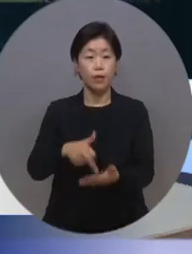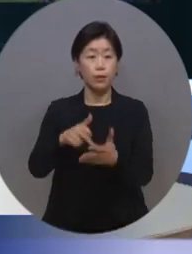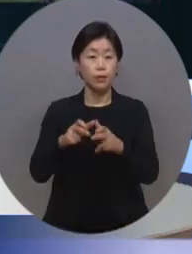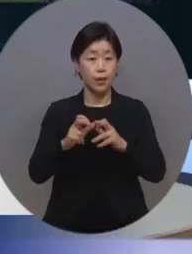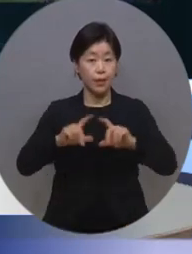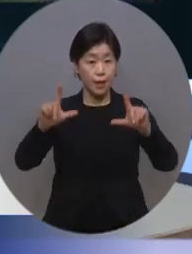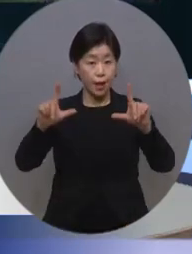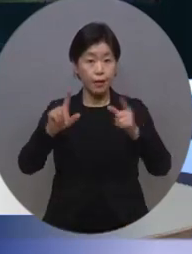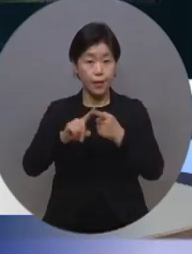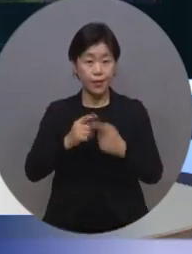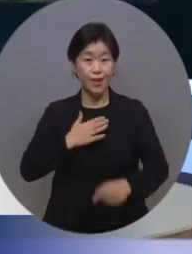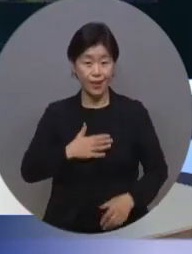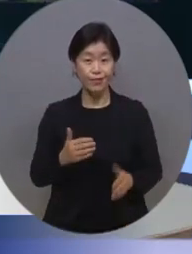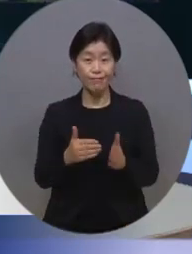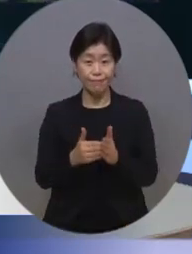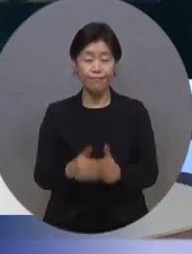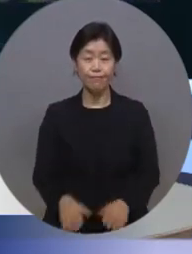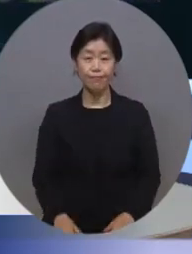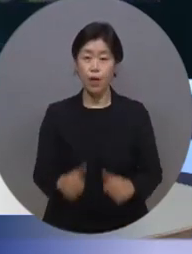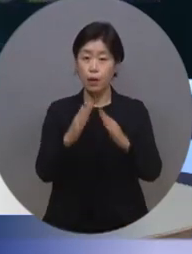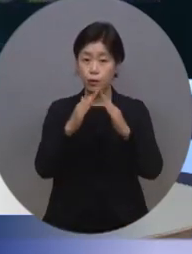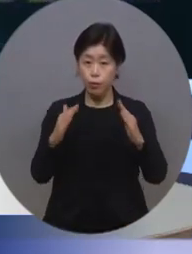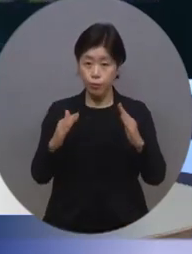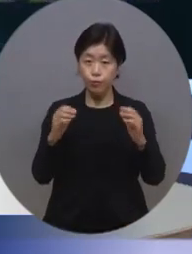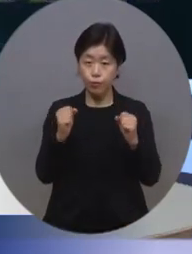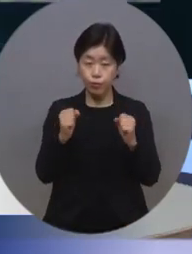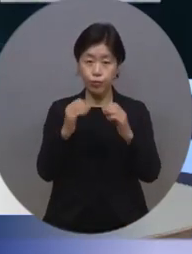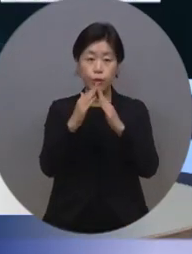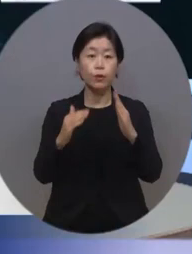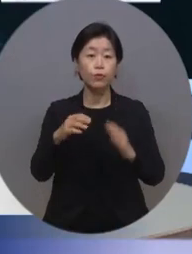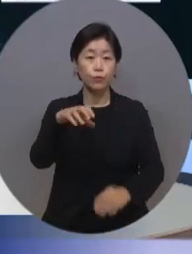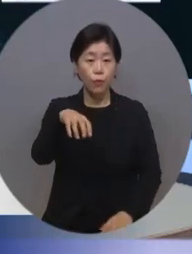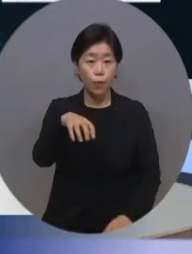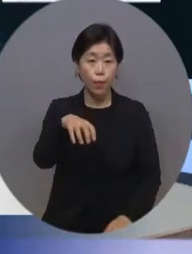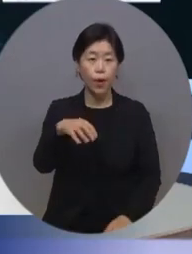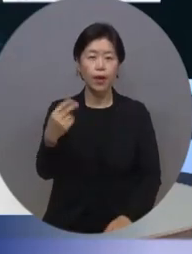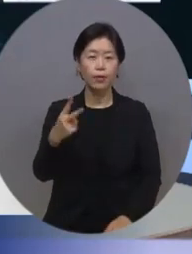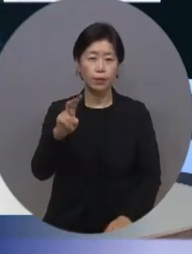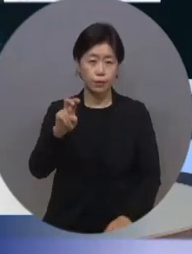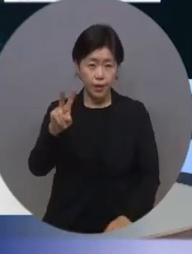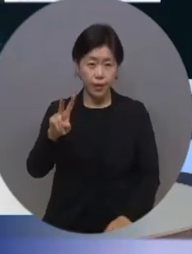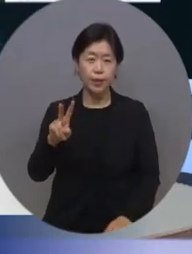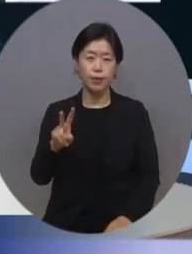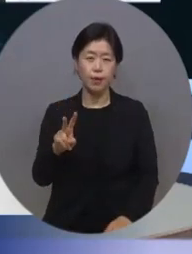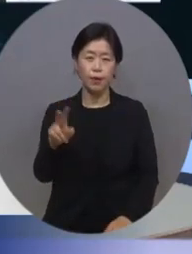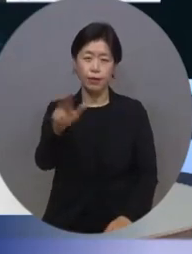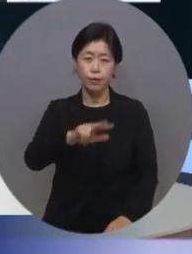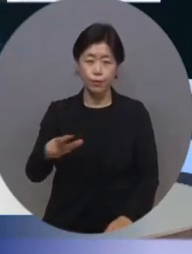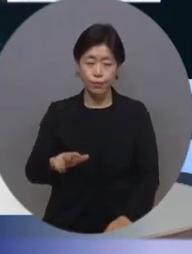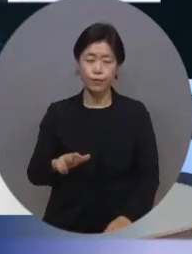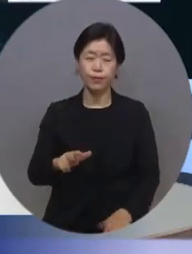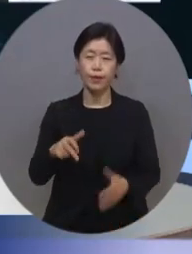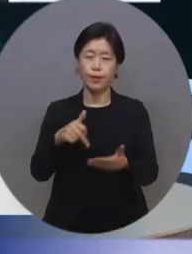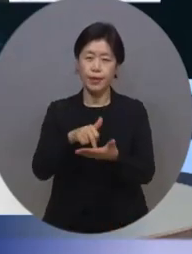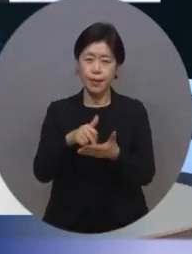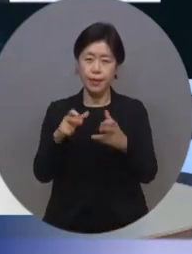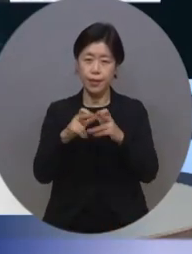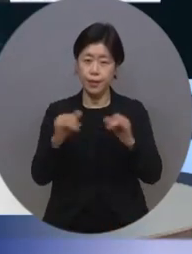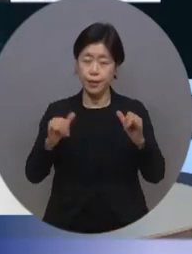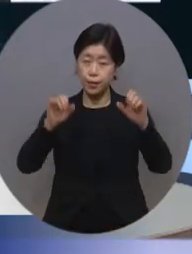지체장애인의 날에 대해 알아봤는데요. 전북 전주에서는 2022 전국 지체장애인 체육대회가